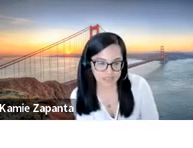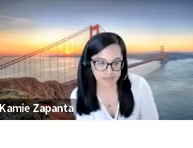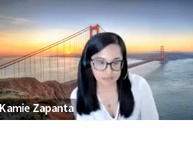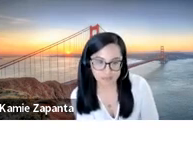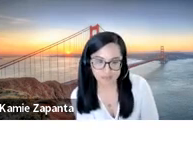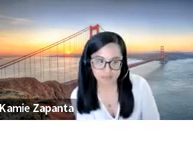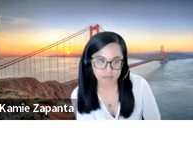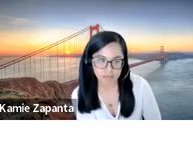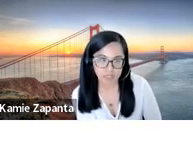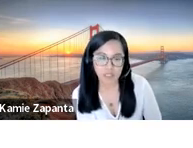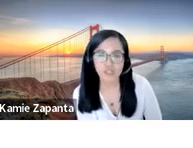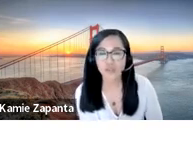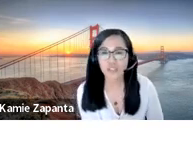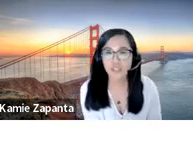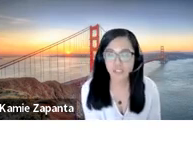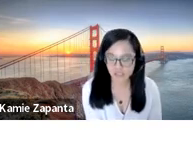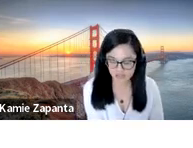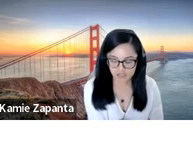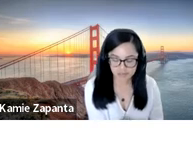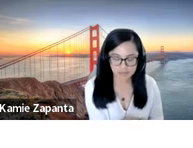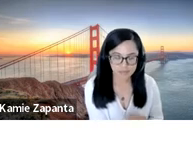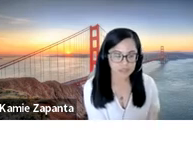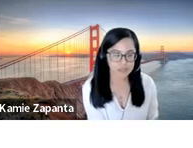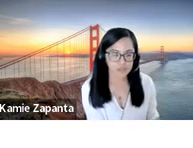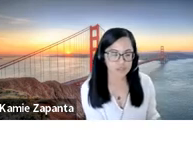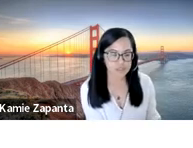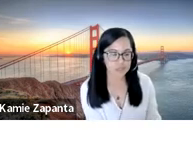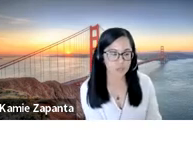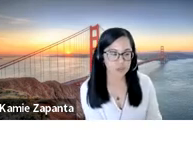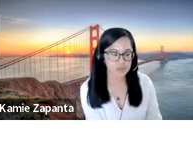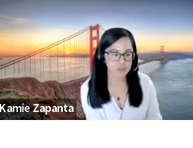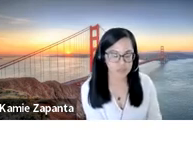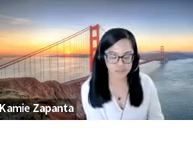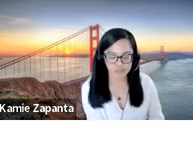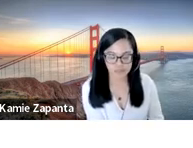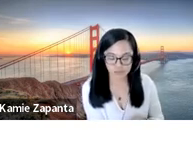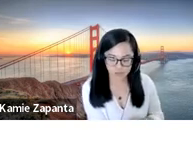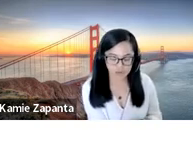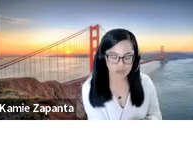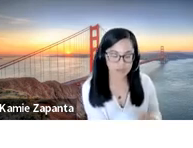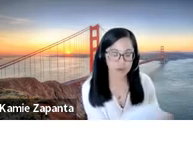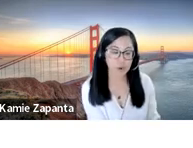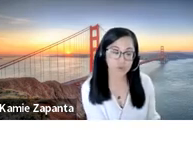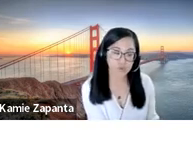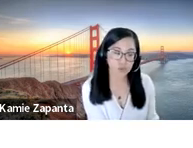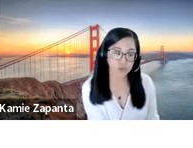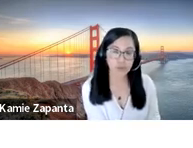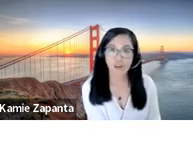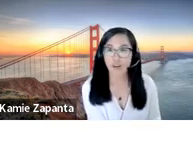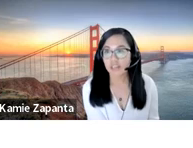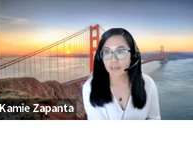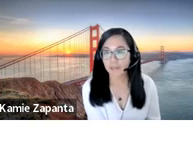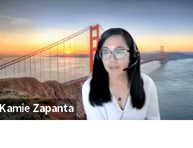let's see. So the next, the next service that I want to speak to, but also,